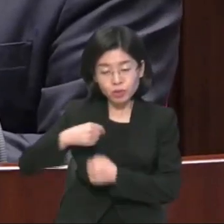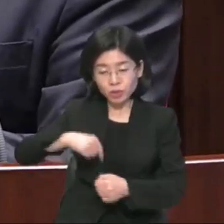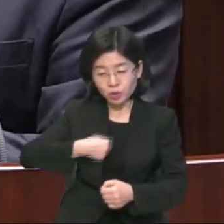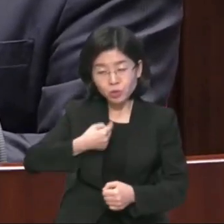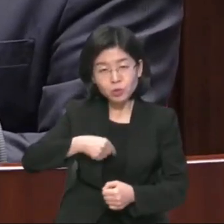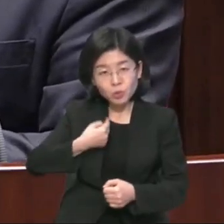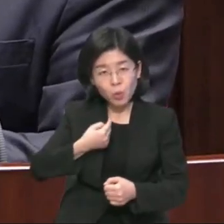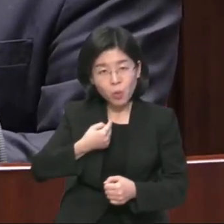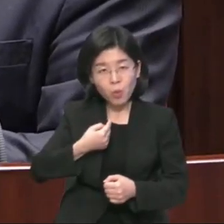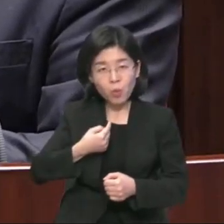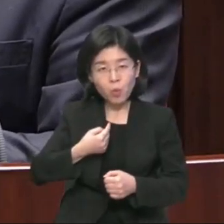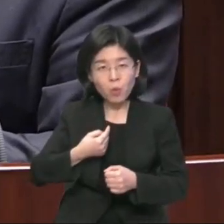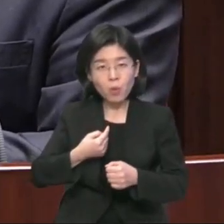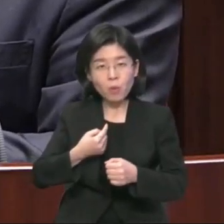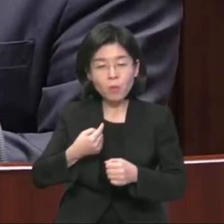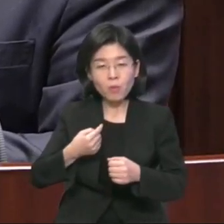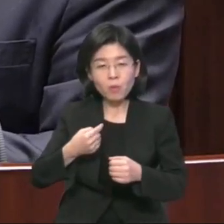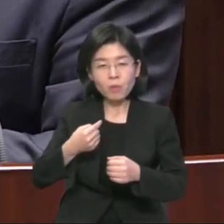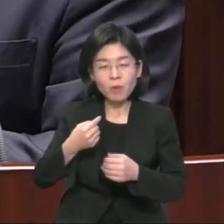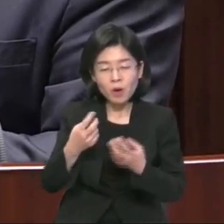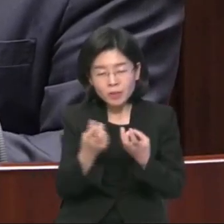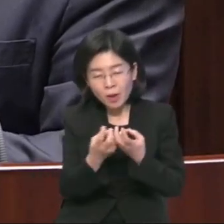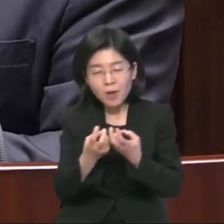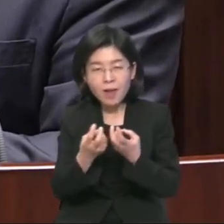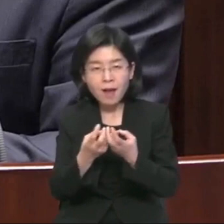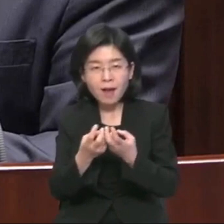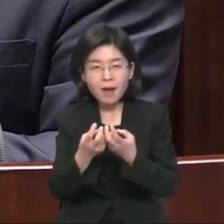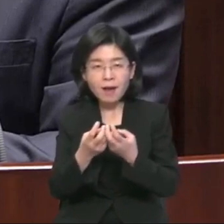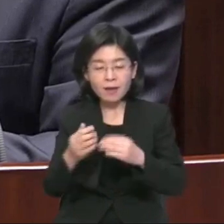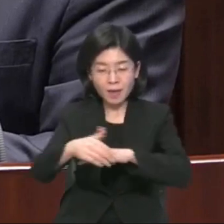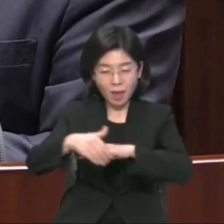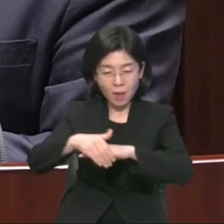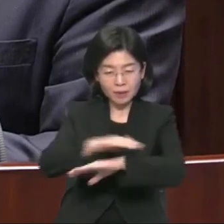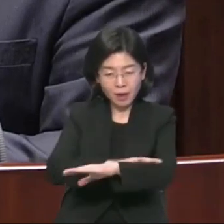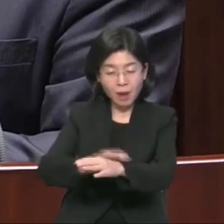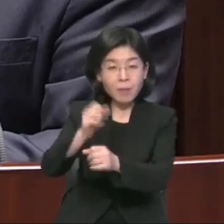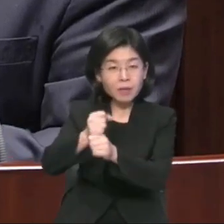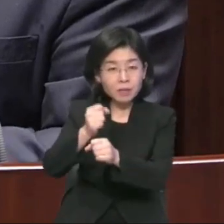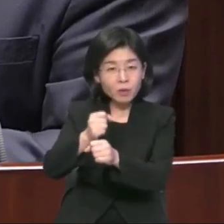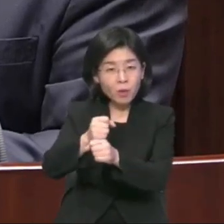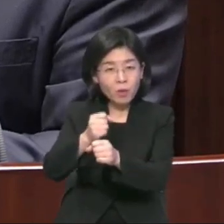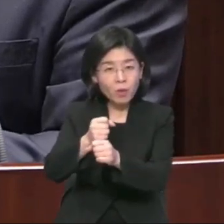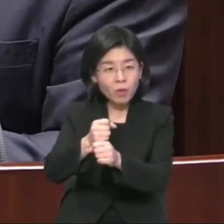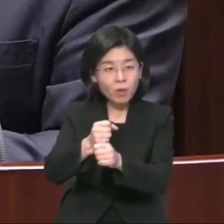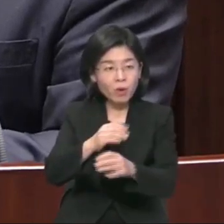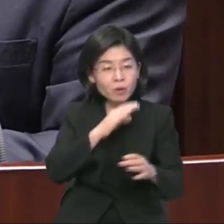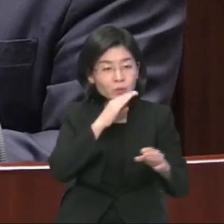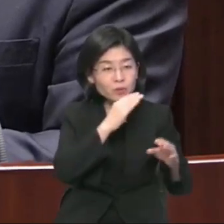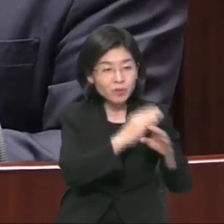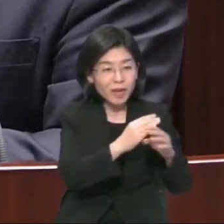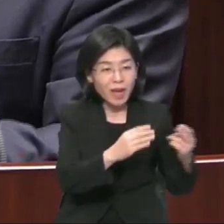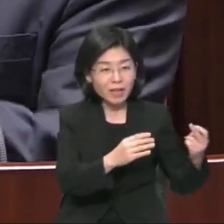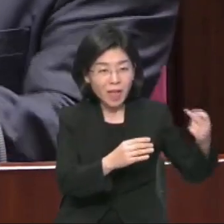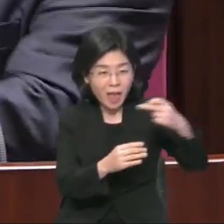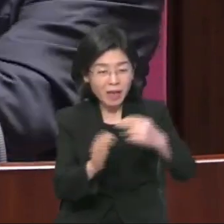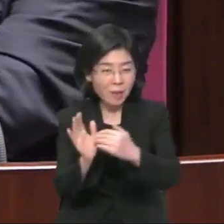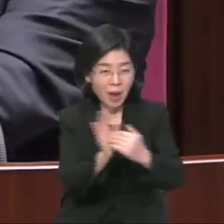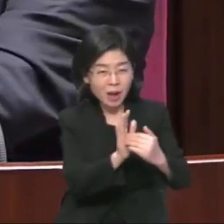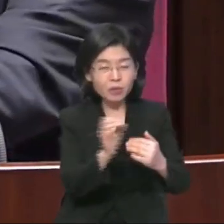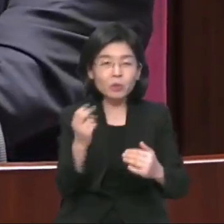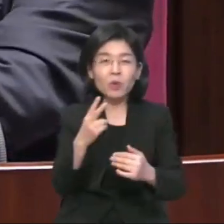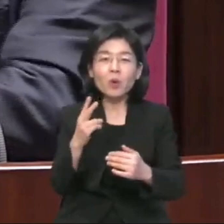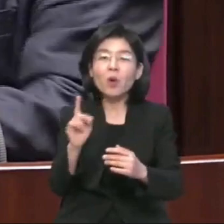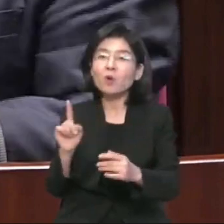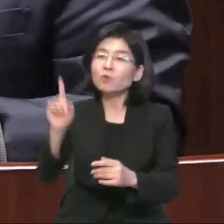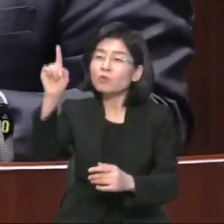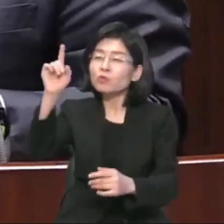전략군이나 또는 전략사령부 합동전략사를 만들어서 북한의 핵미사일 대응뿐만 아니라